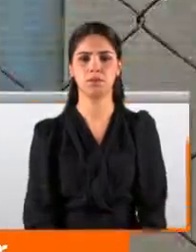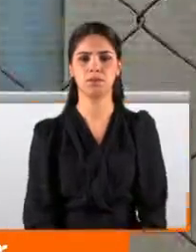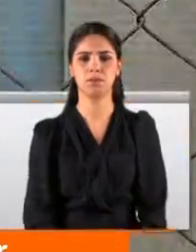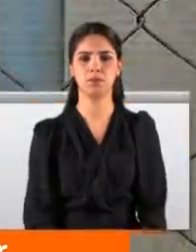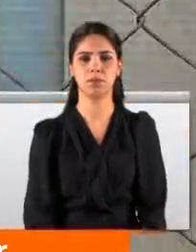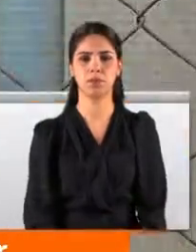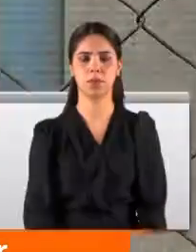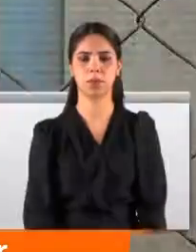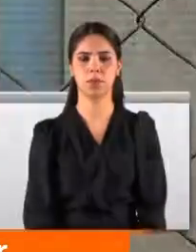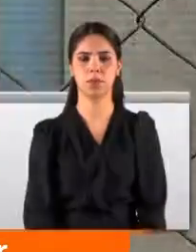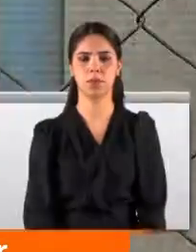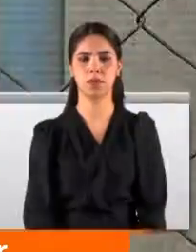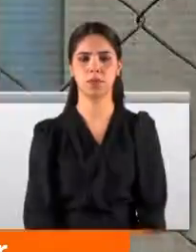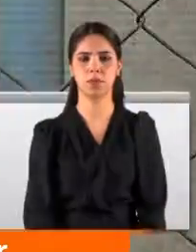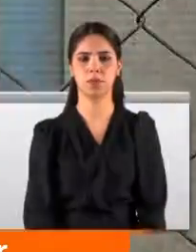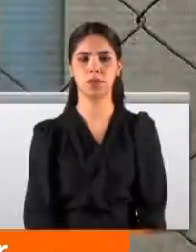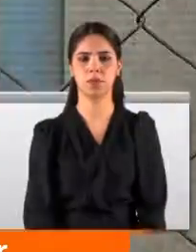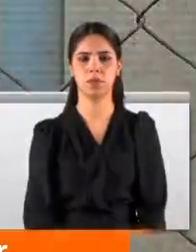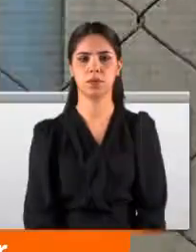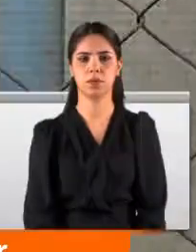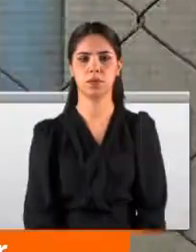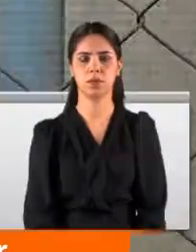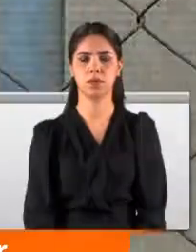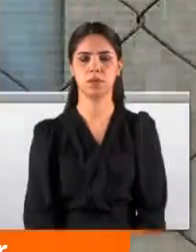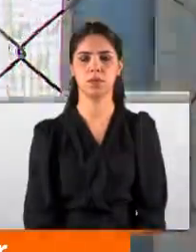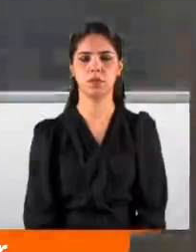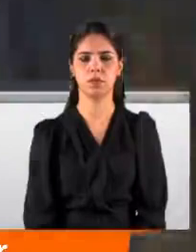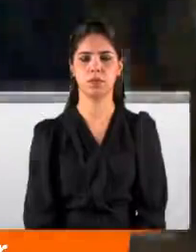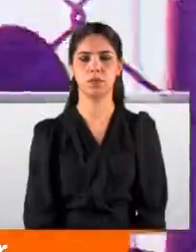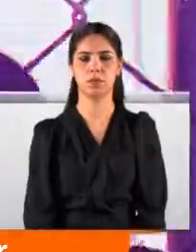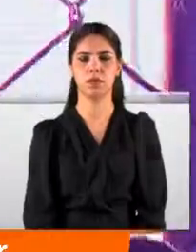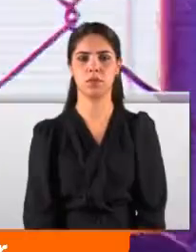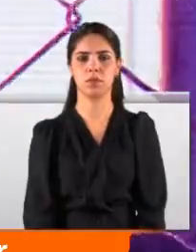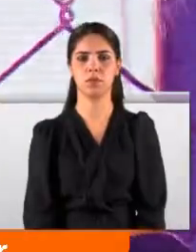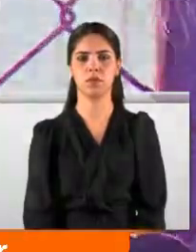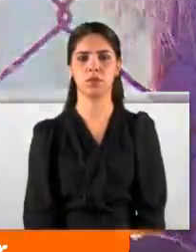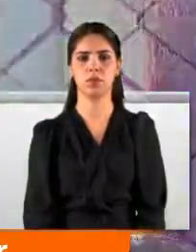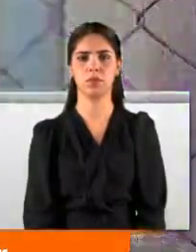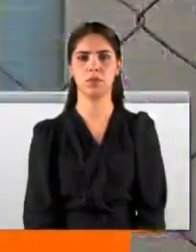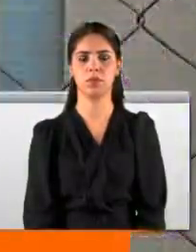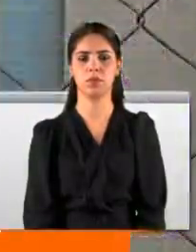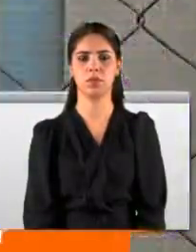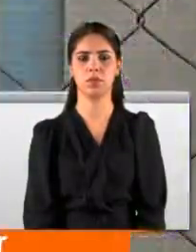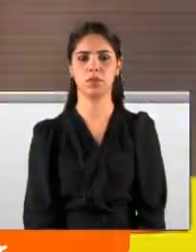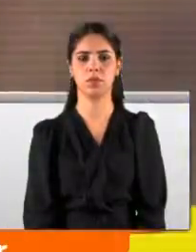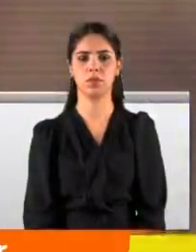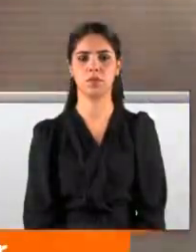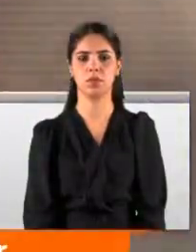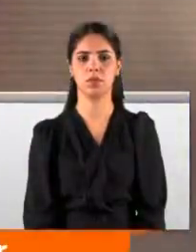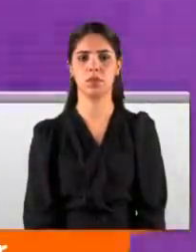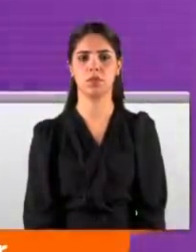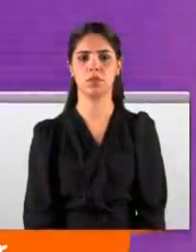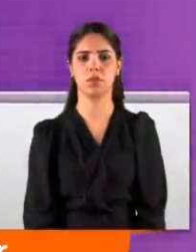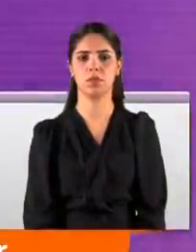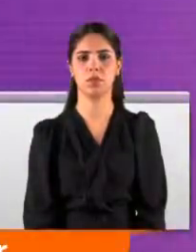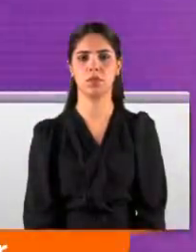Ayakta kalkacak şu anda durumum yok zaten. Maddi, manevi, psikolojik sorunlar yaşıyorum. Ve şu anda